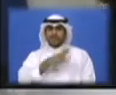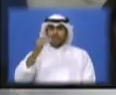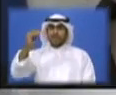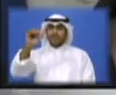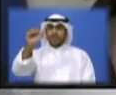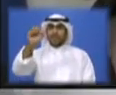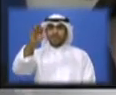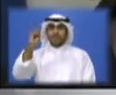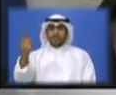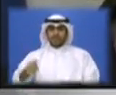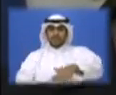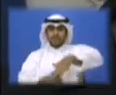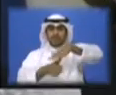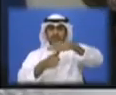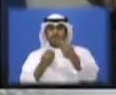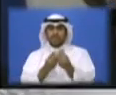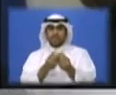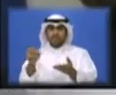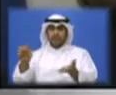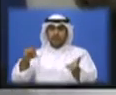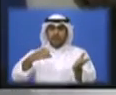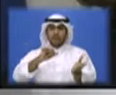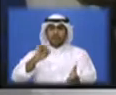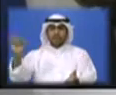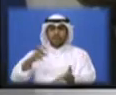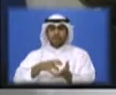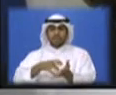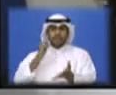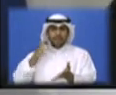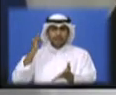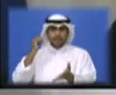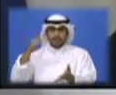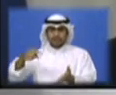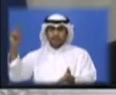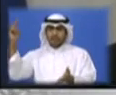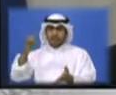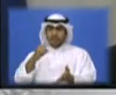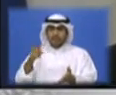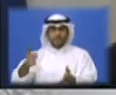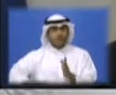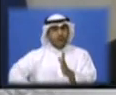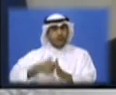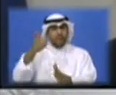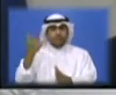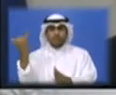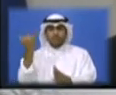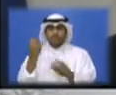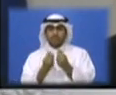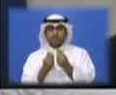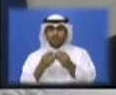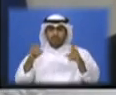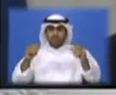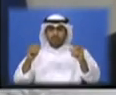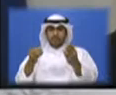الصباح التي تترأس وفدا لسيدات الأعمال العربيات، ونعتبر الزيارة الحالية خطوة مهمة جدا إلى الأمام في